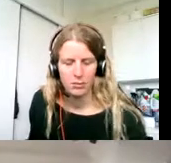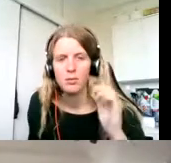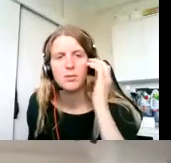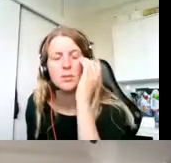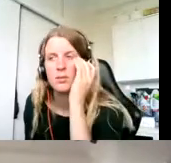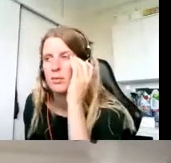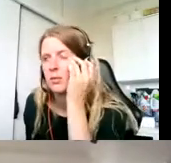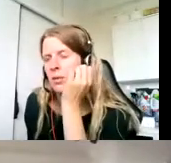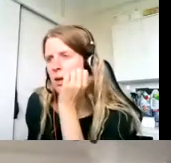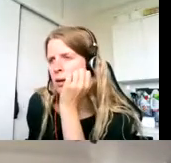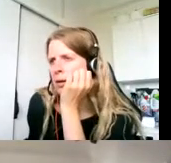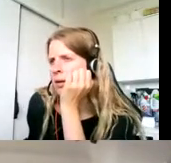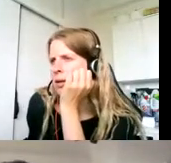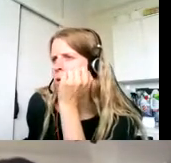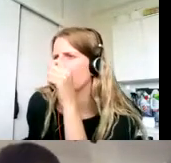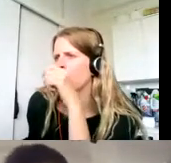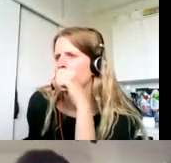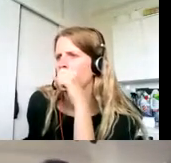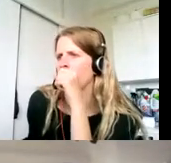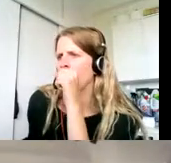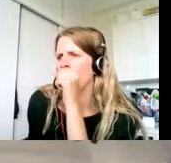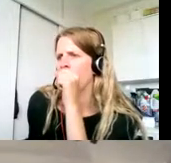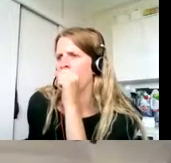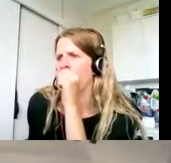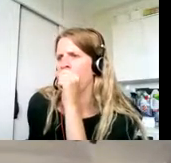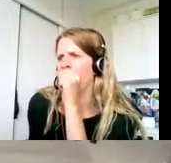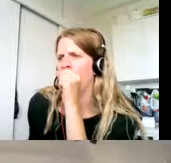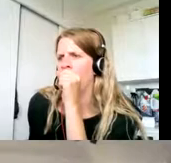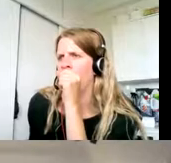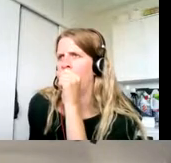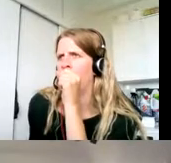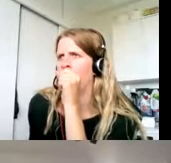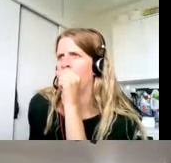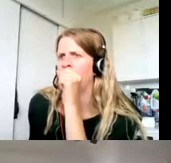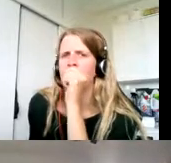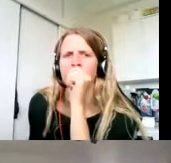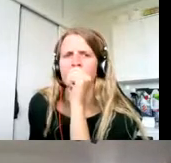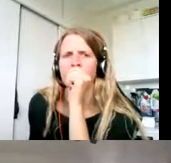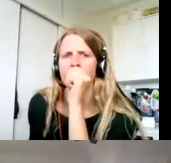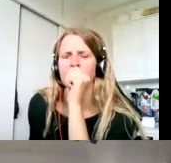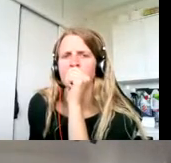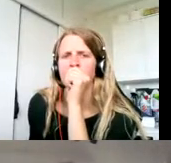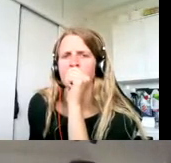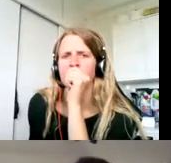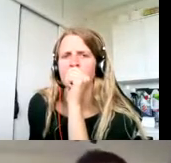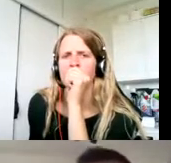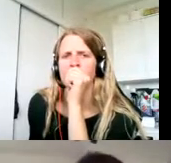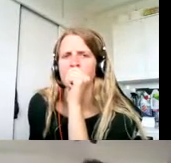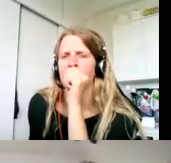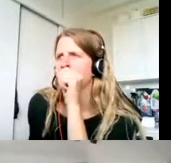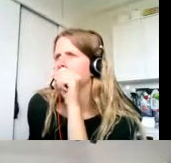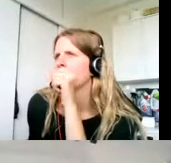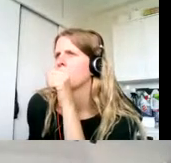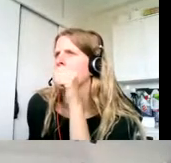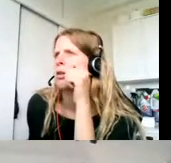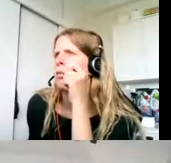Voilà. En kun je dat collega's daarbij willen aanvullen? Want anders is er nog die vraag van Mieke